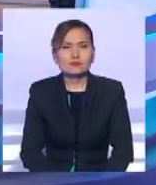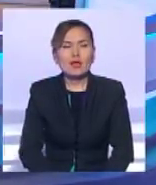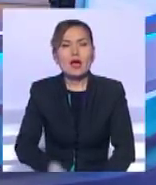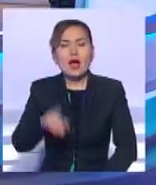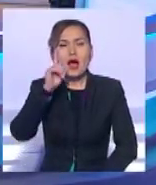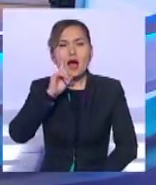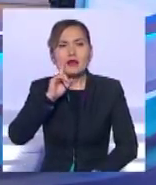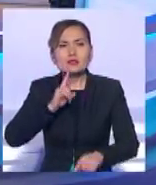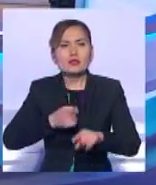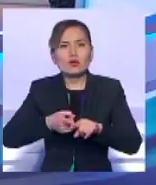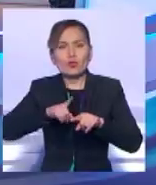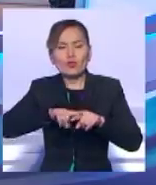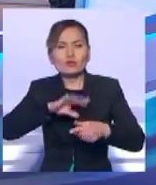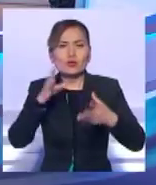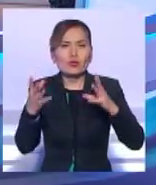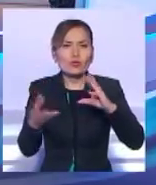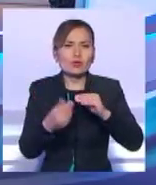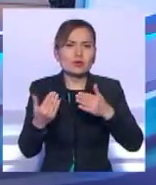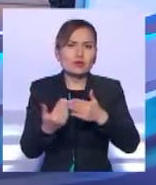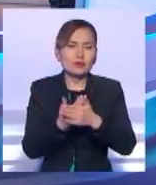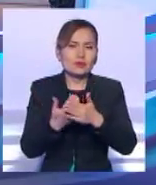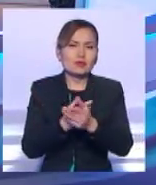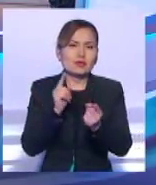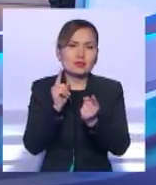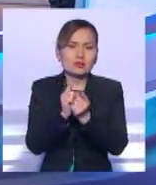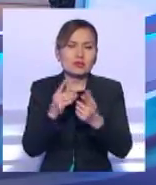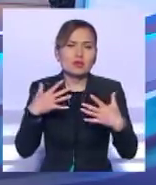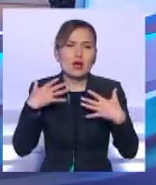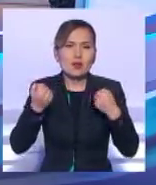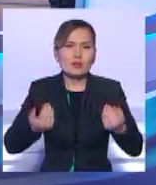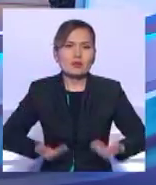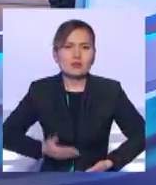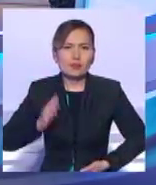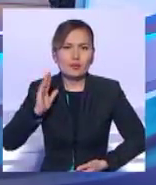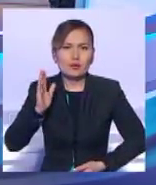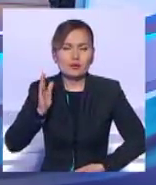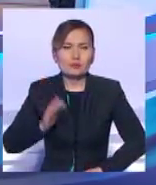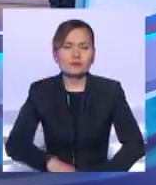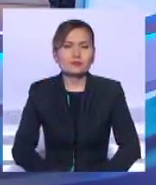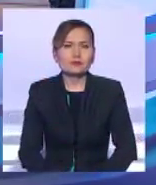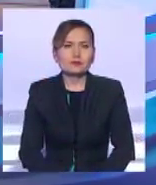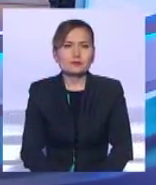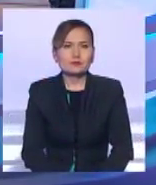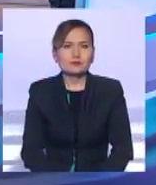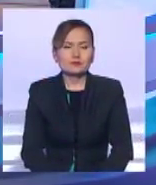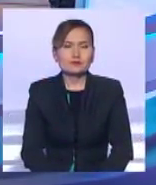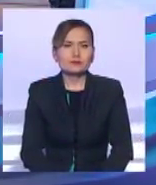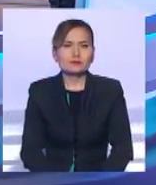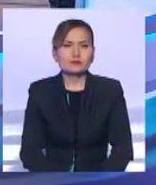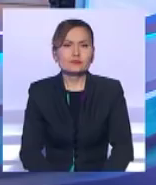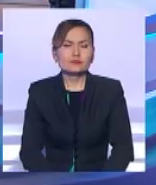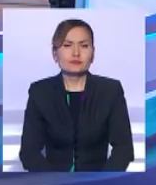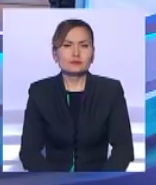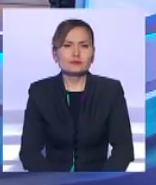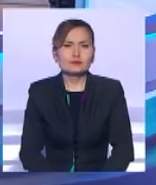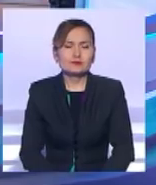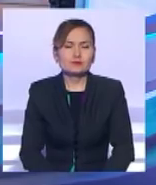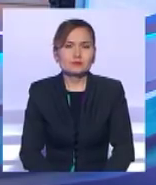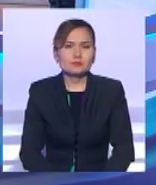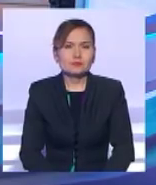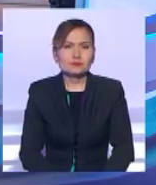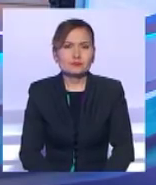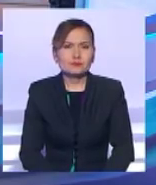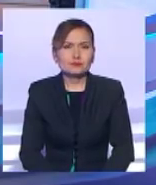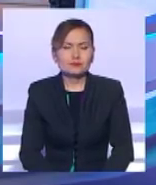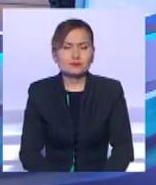Әзірге айтарымыз осы. Спорт әлеміндегі соңғы жаңалықтармен әріптесім Қанат Базылхан таныстыратын болады. Қанат, сөз кезегі өзіңізде. Рахмет. Спорт жаңалықтары бір